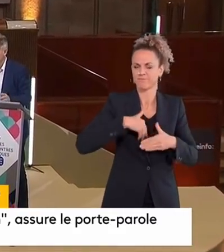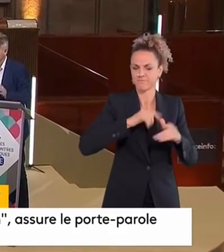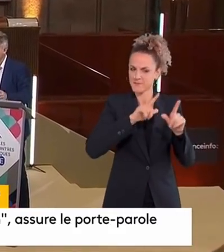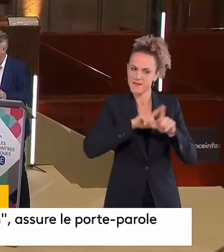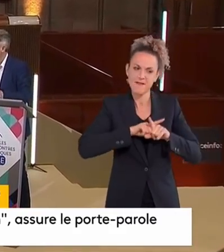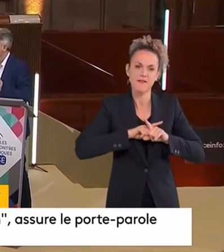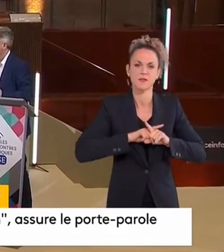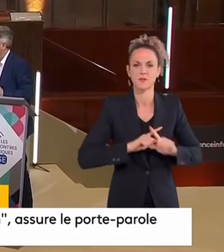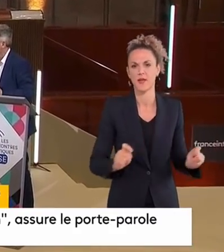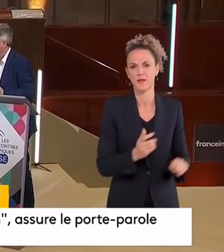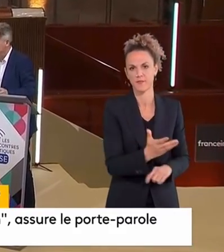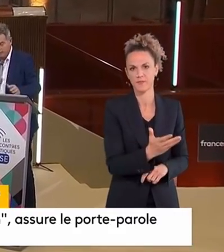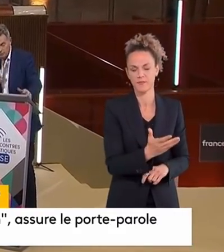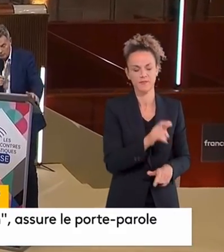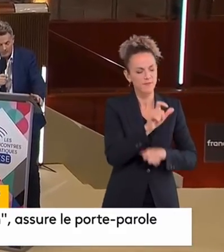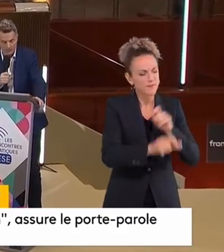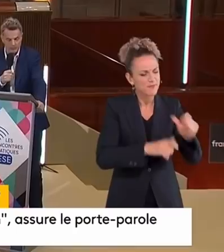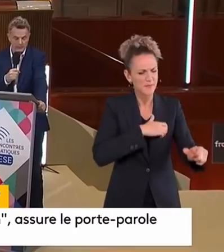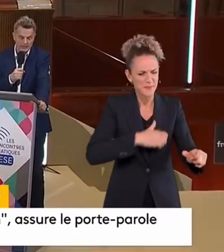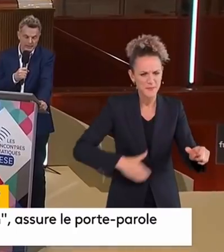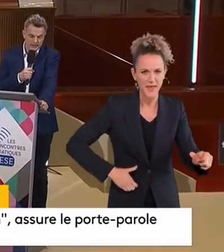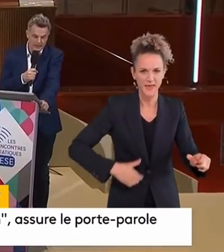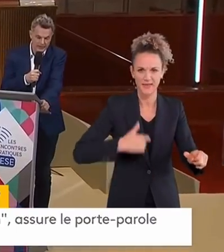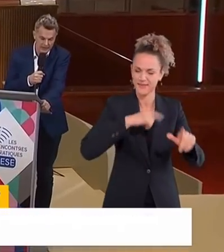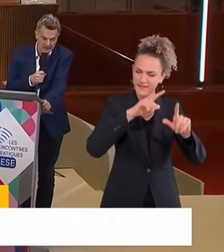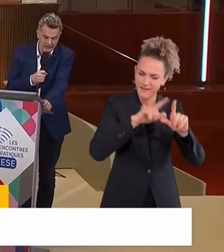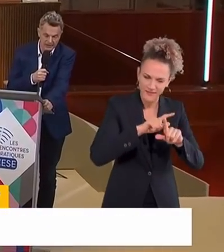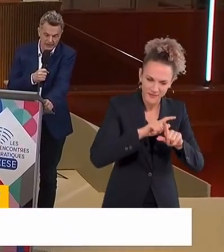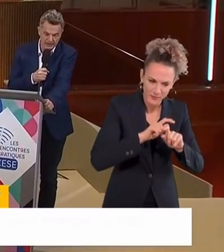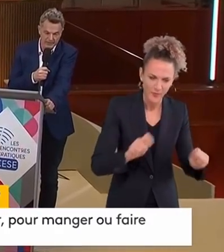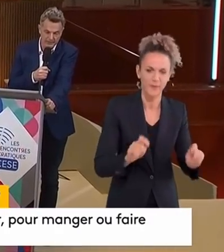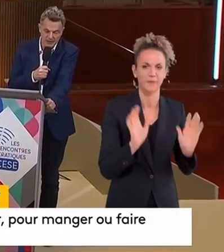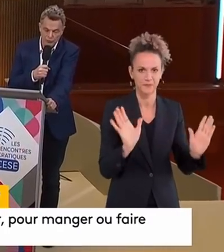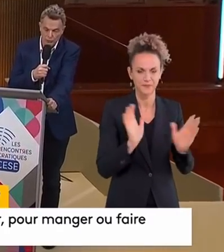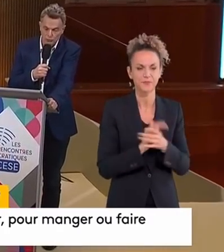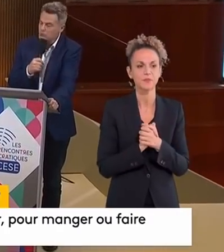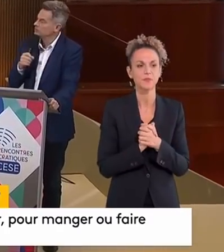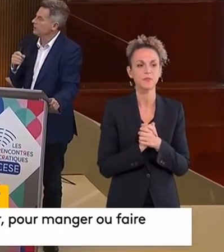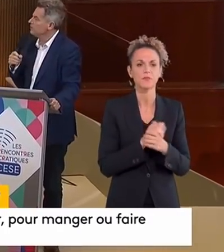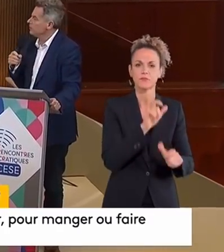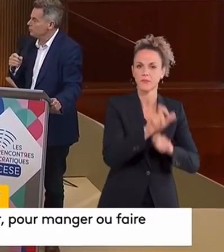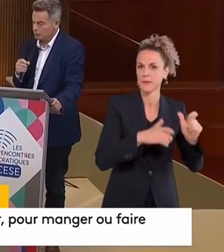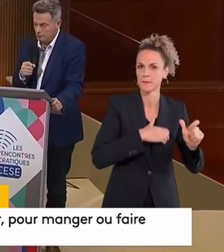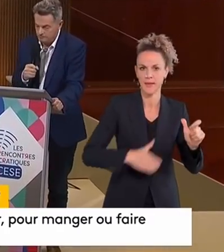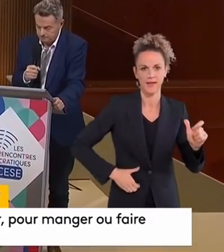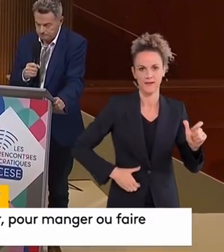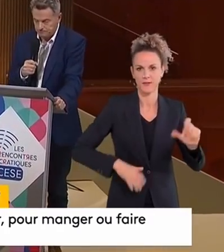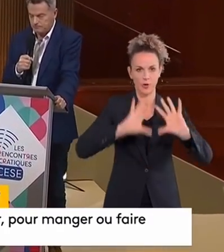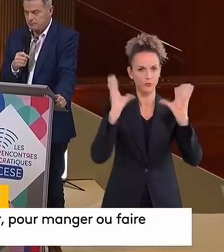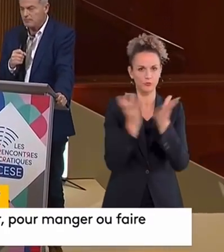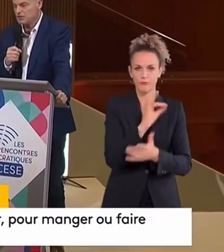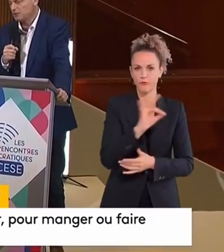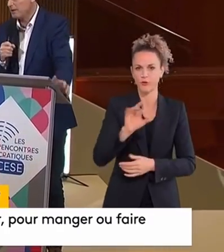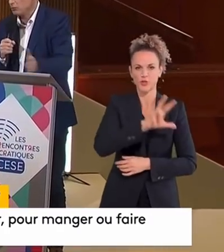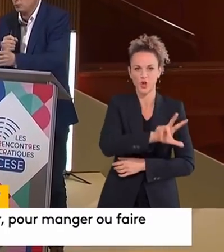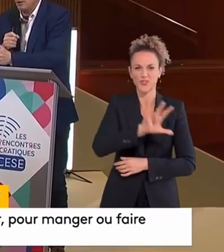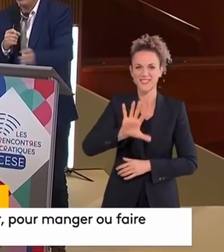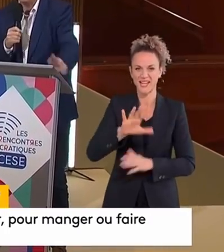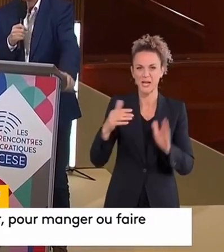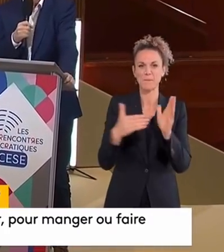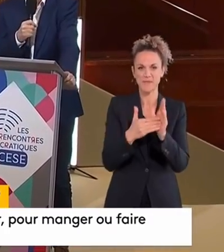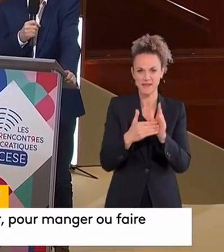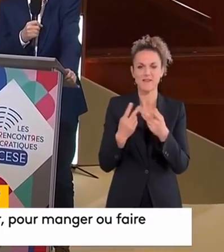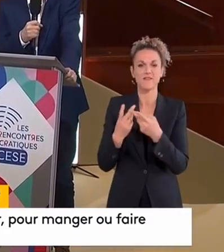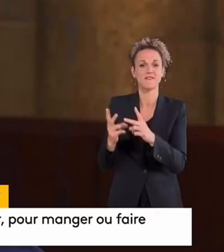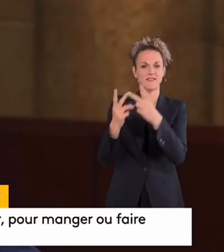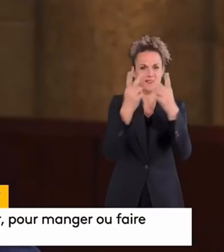immense respect pour les maires, notamment. Les maires de nos 35 000 communes. J'espère qu'on aura